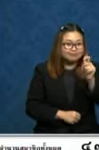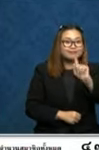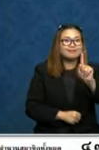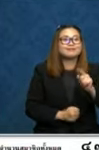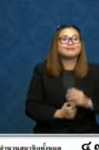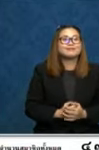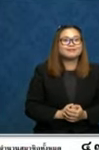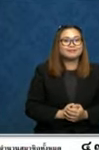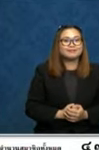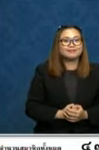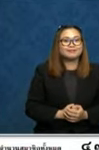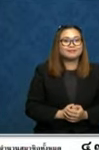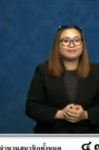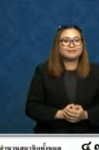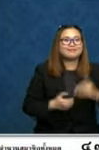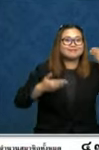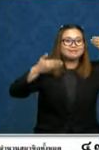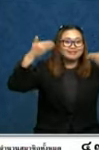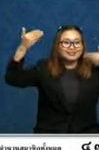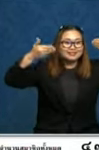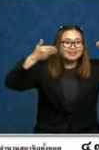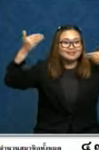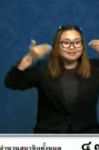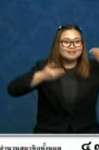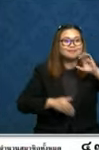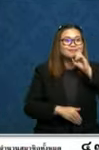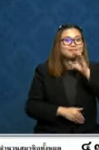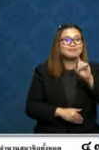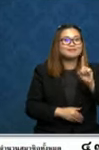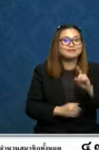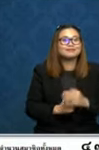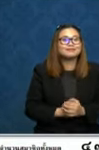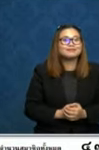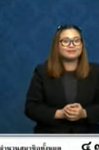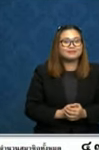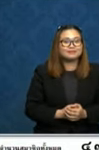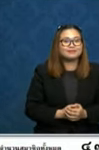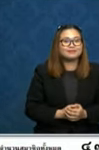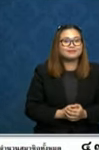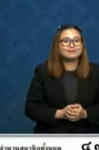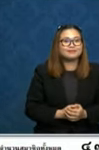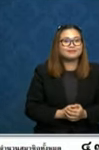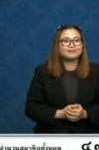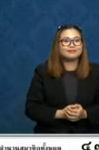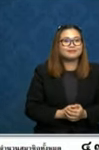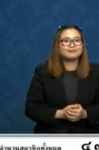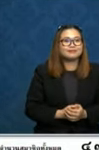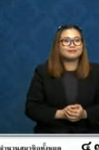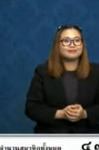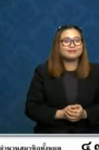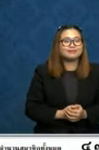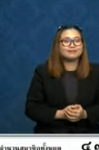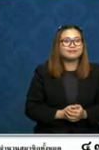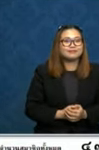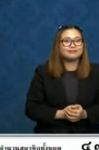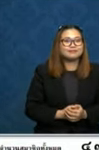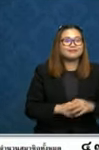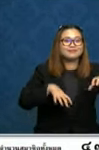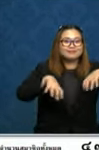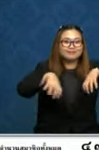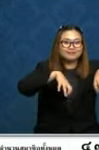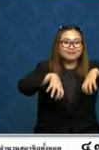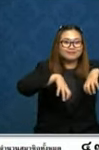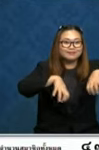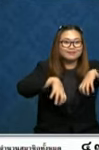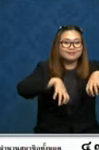ส้ในนะครับของกิจกรรมนะครับยิ่งกว่ารอบกองไฟครับท่านประธานมีการจัดนะครับบ